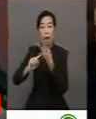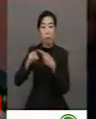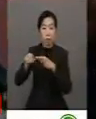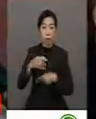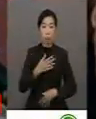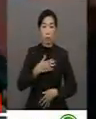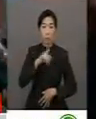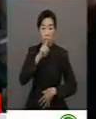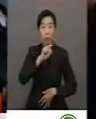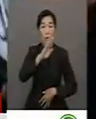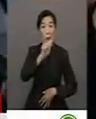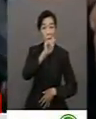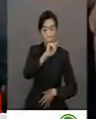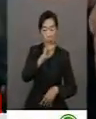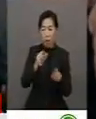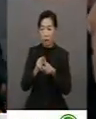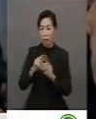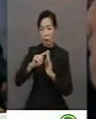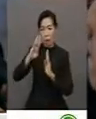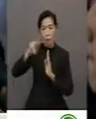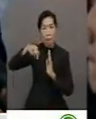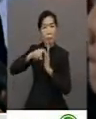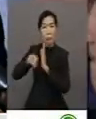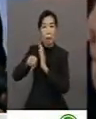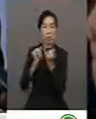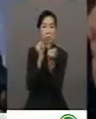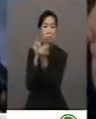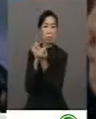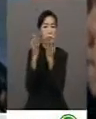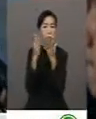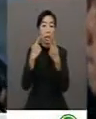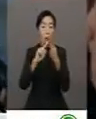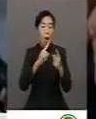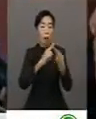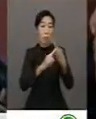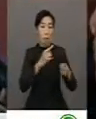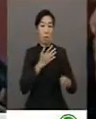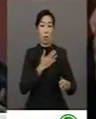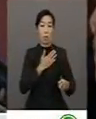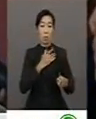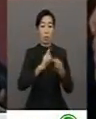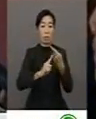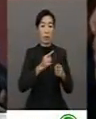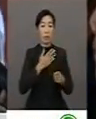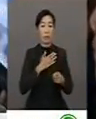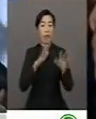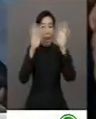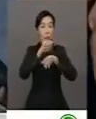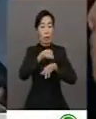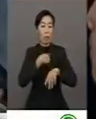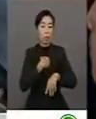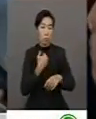นซ์กับบอยผมไม่รู้จักเป็นการส่วนตัวฮะผมเพื่อนผมที่มาด้วยกันเนี่ยฮะเขาเป็นคนเราทำขายร